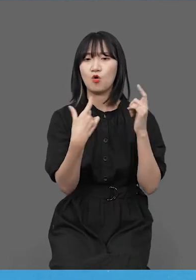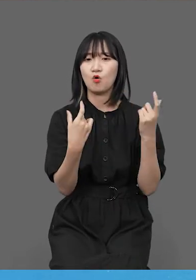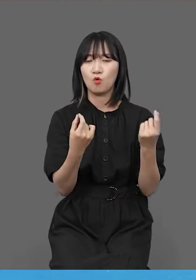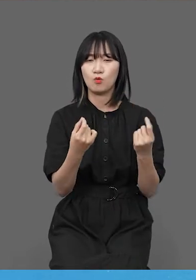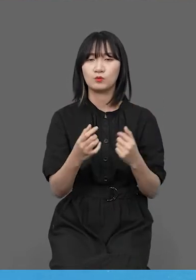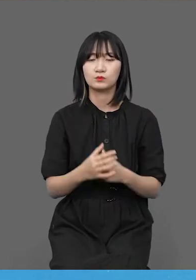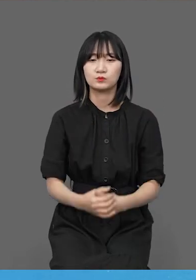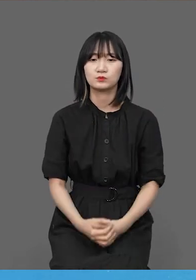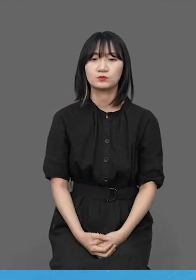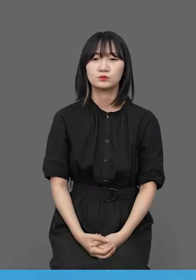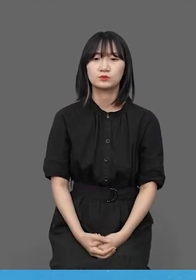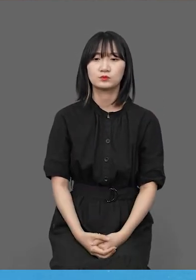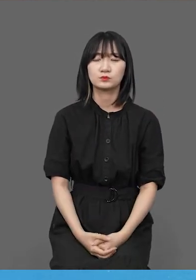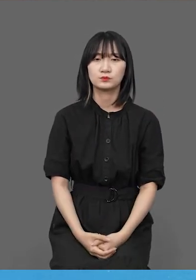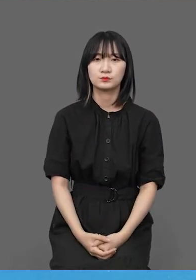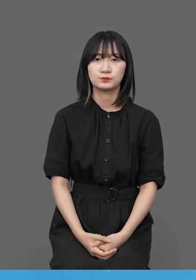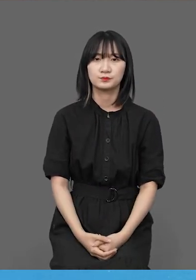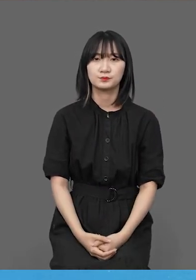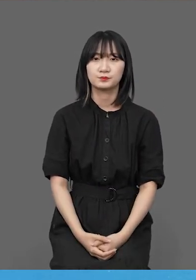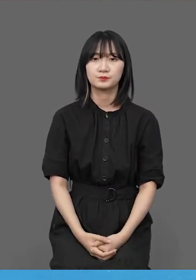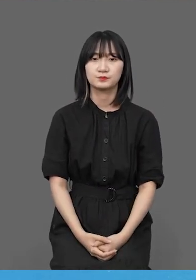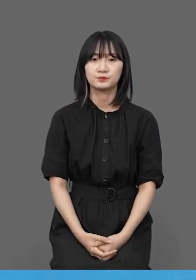must rethink Darwin's single trait.